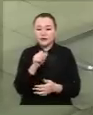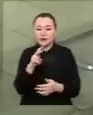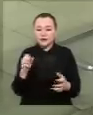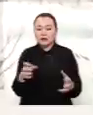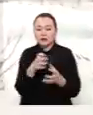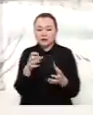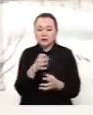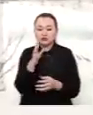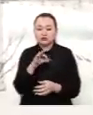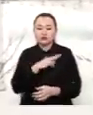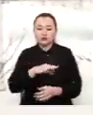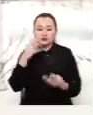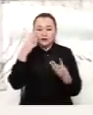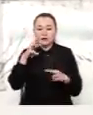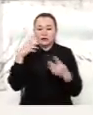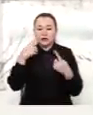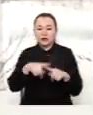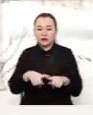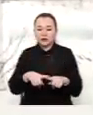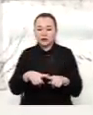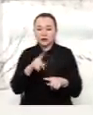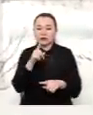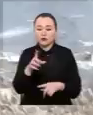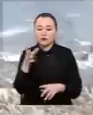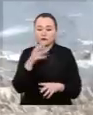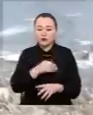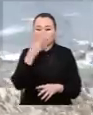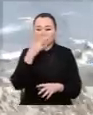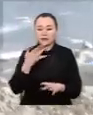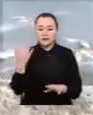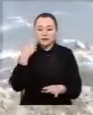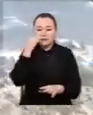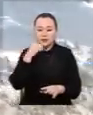золохранилище будут использоваться современные технологии. Но все прошлое лето старый